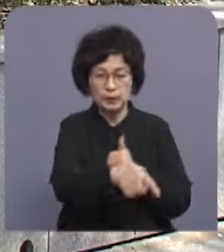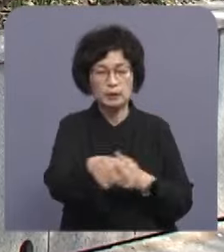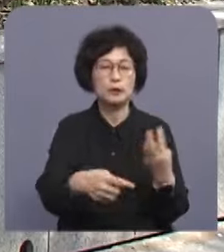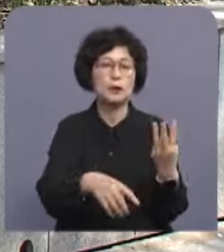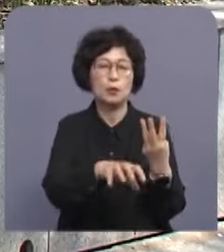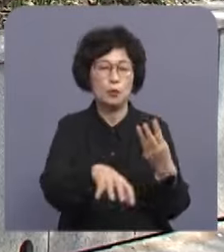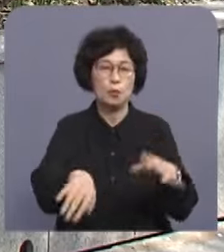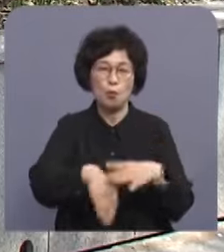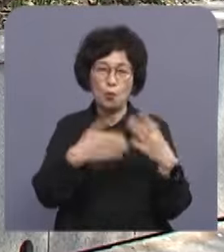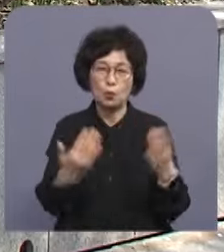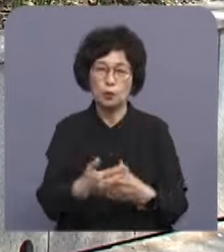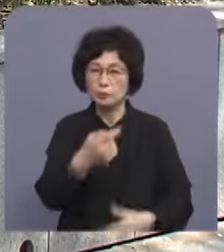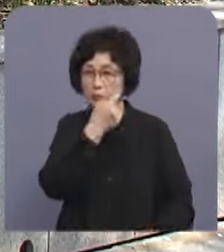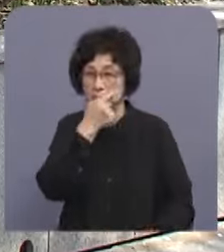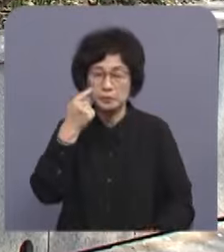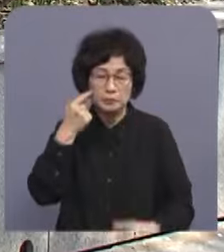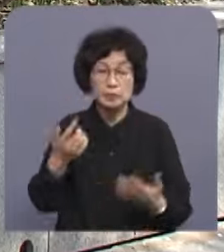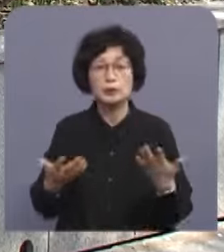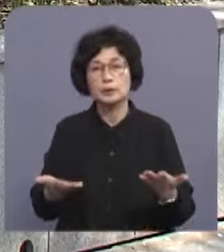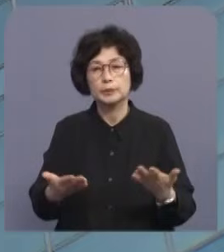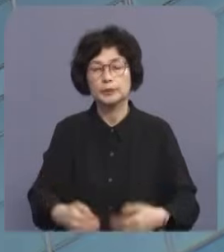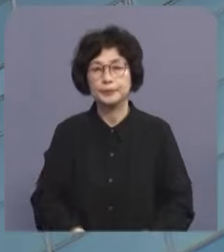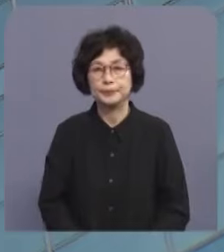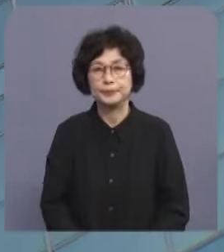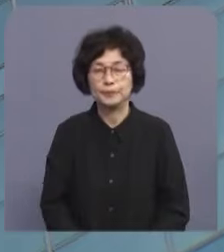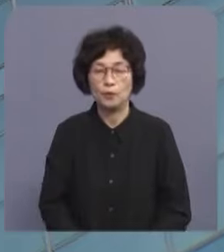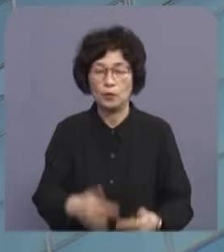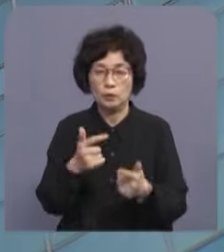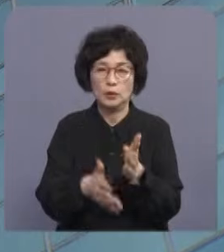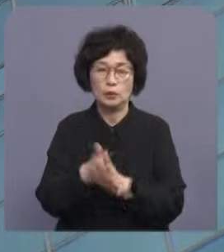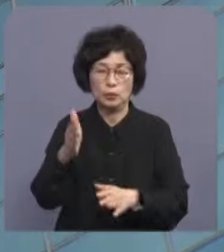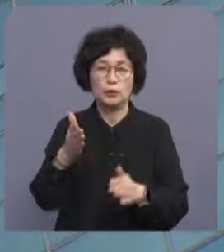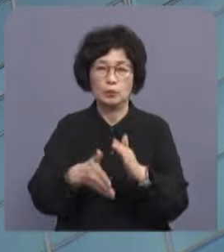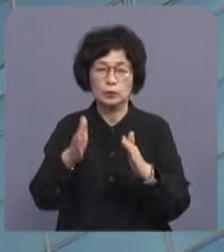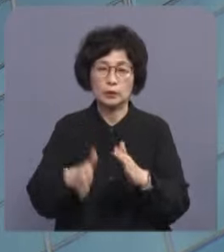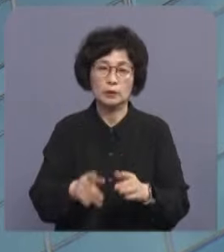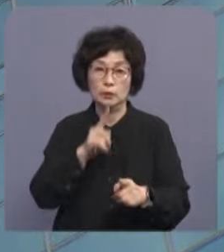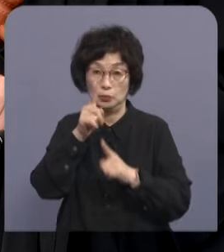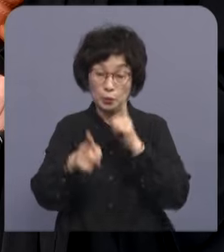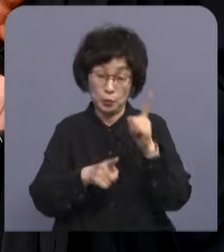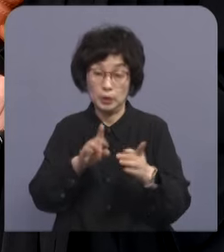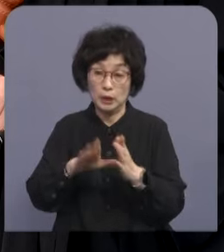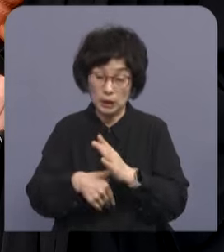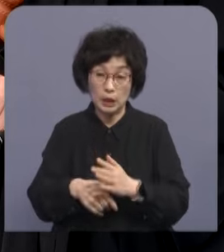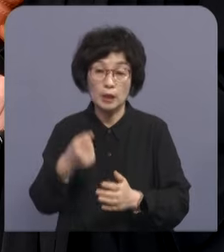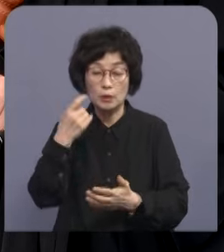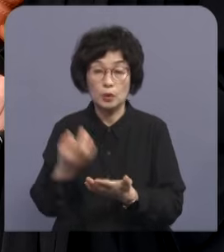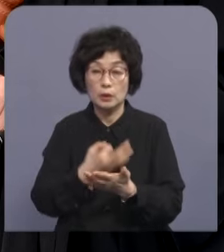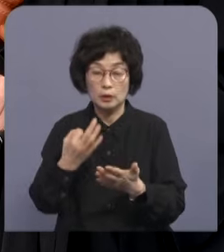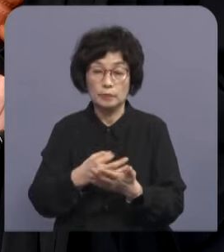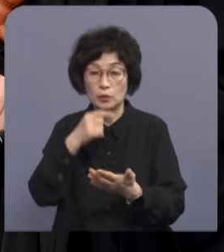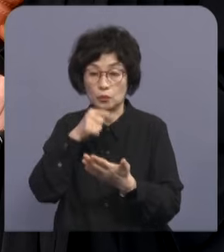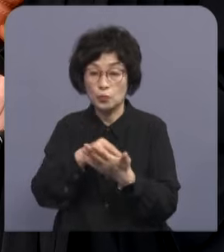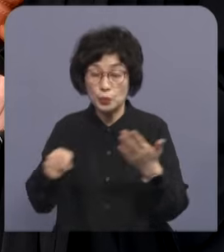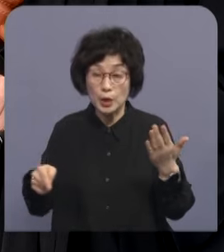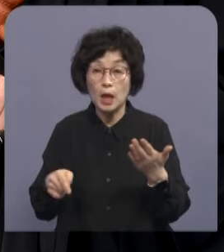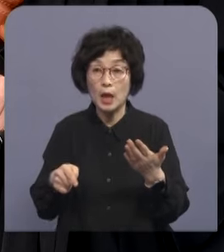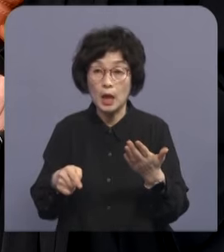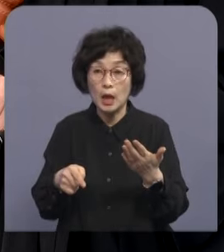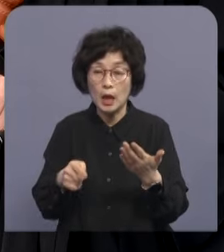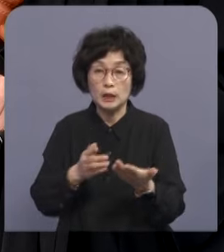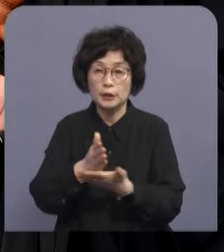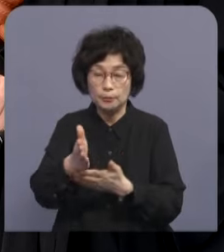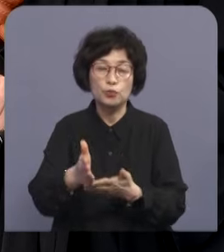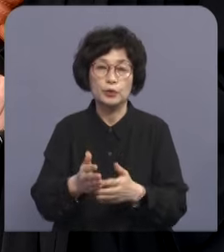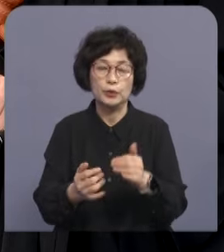부분을 입증하지 못했습니다 부산도시공사는 소송에서 임금피크제 불이익에 대한 조치로 전문위원